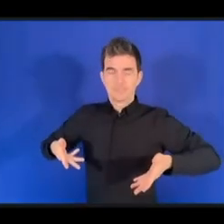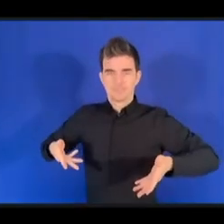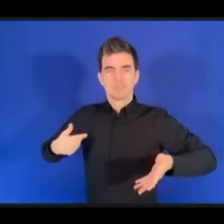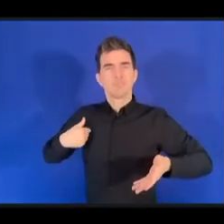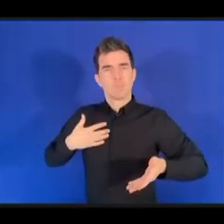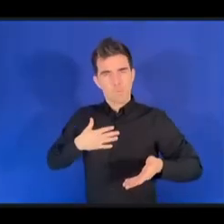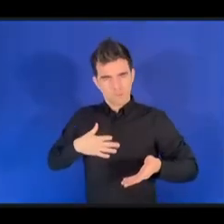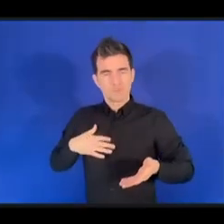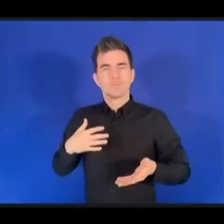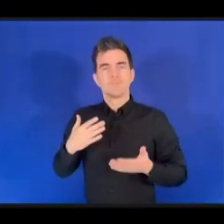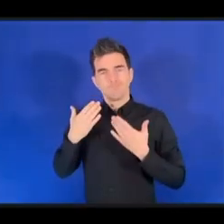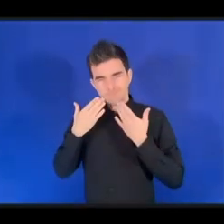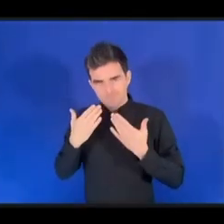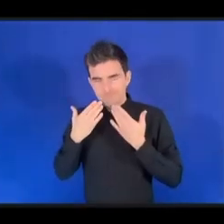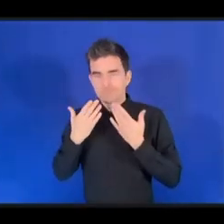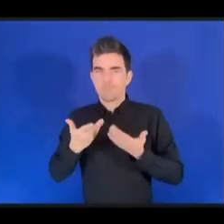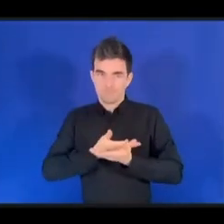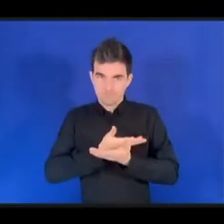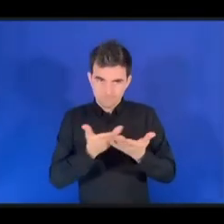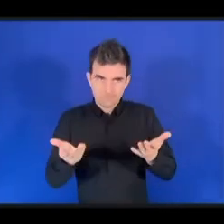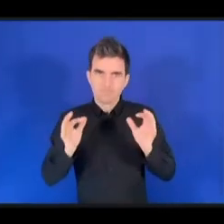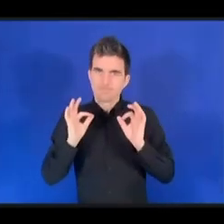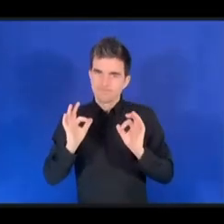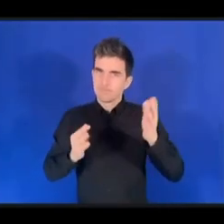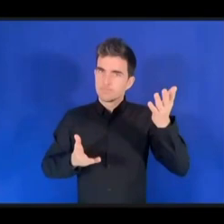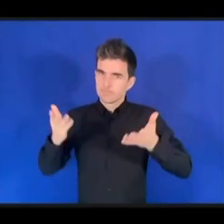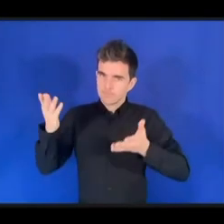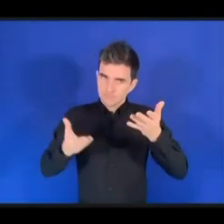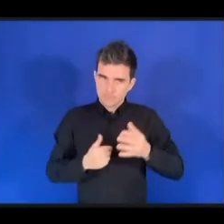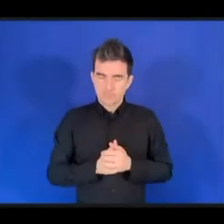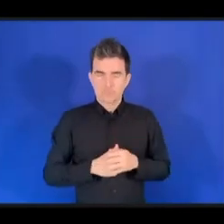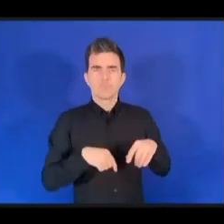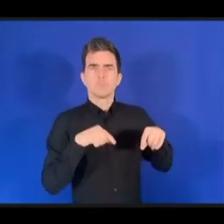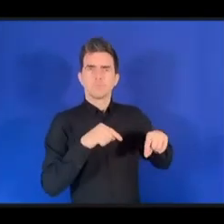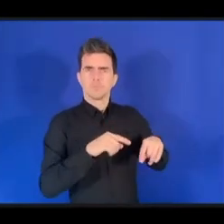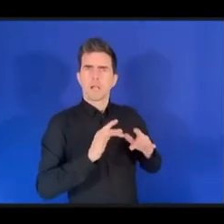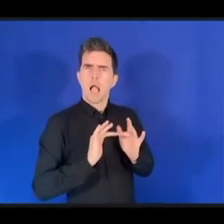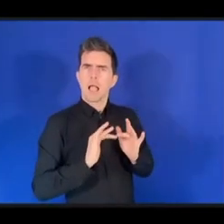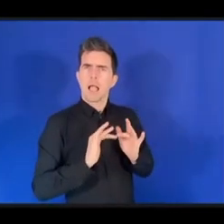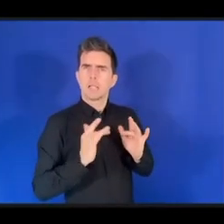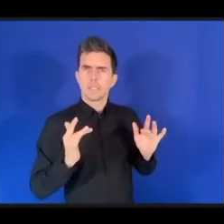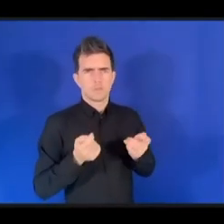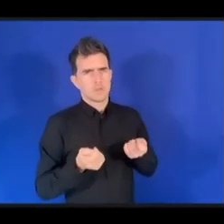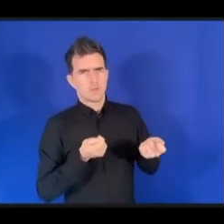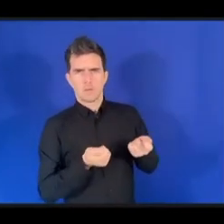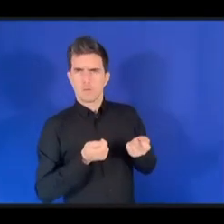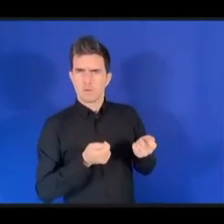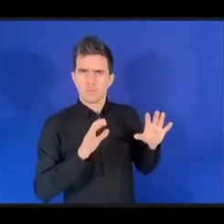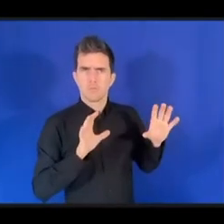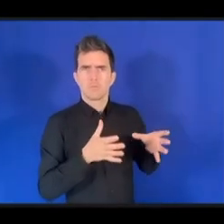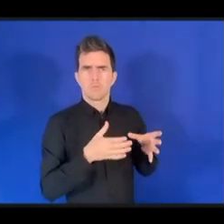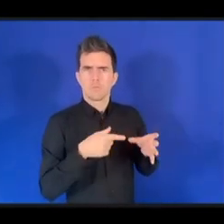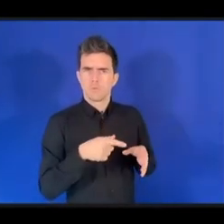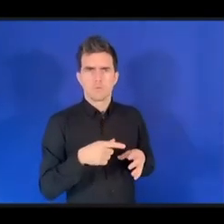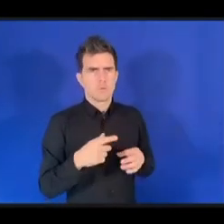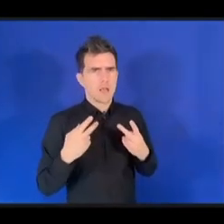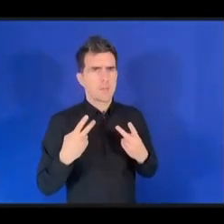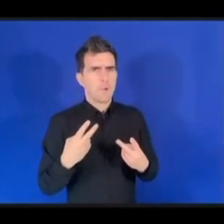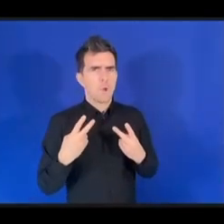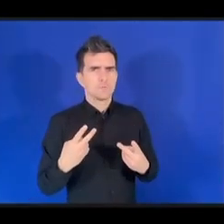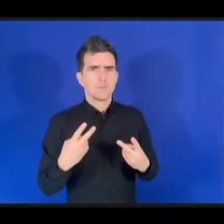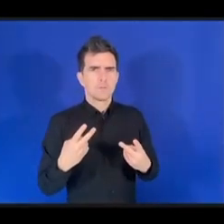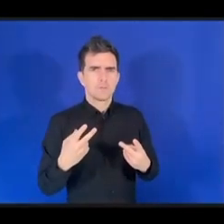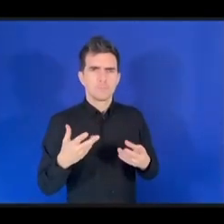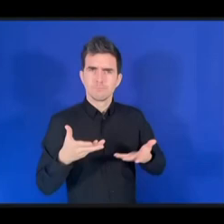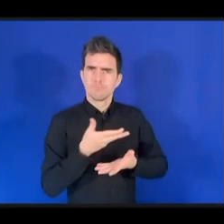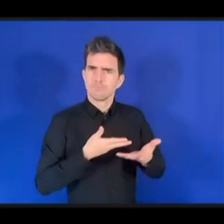初めてこの京都で開催していただけたこと私たちの誇りであります本フォーラムの中で